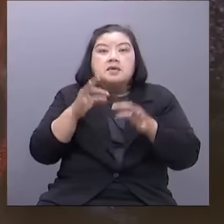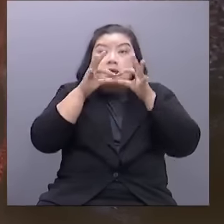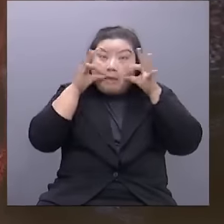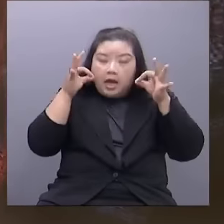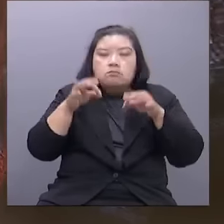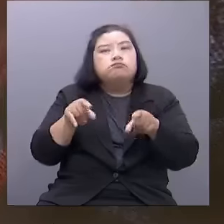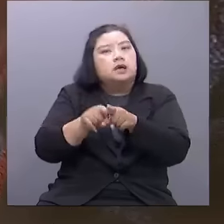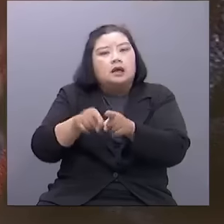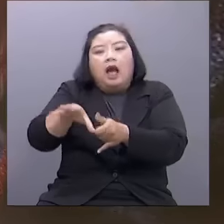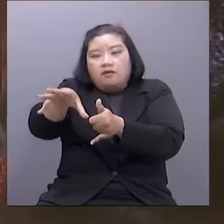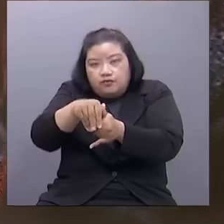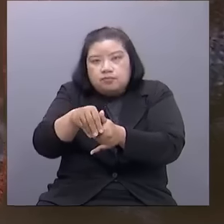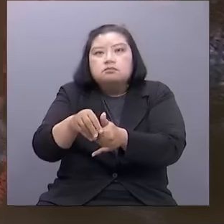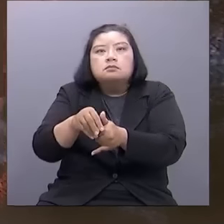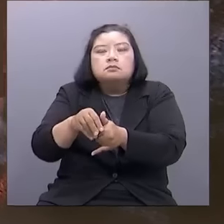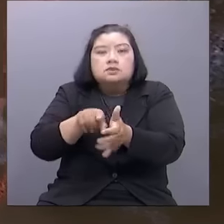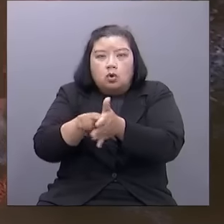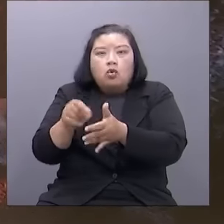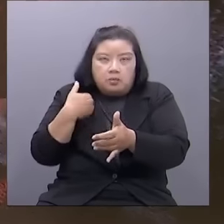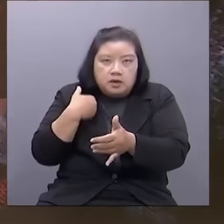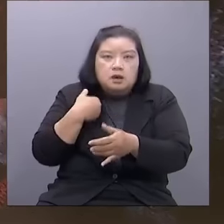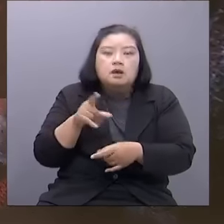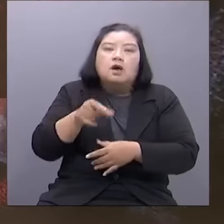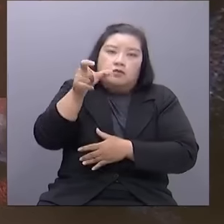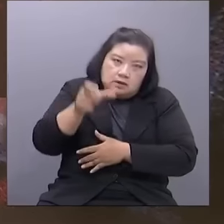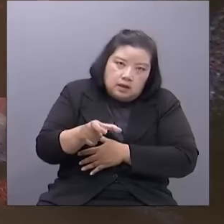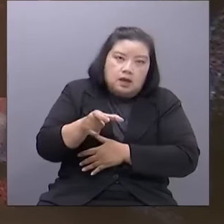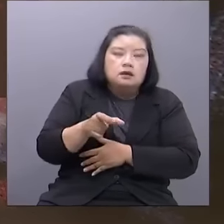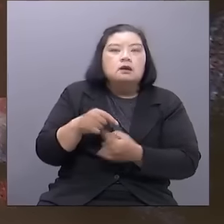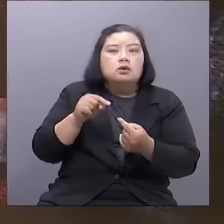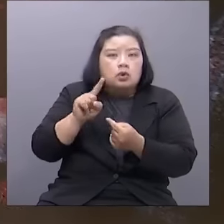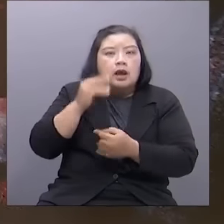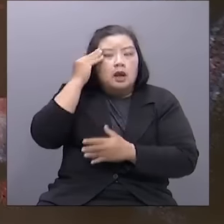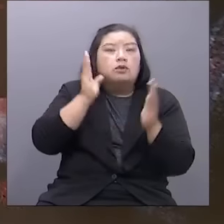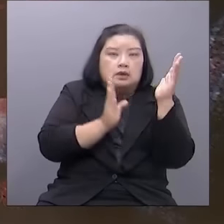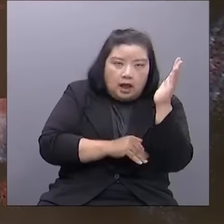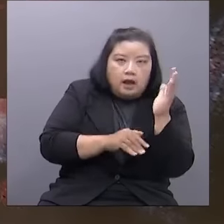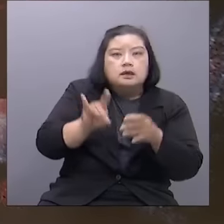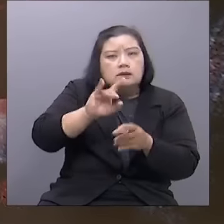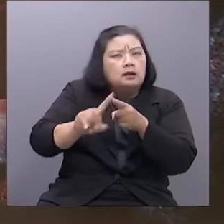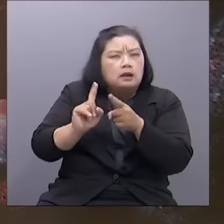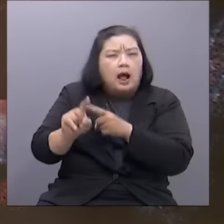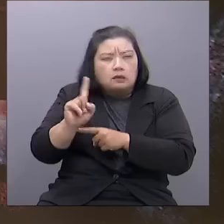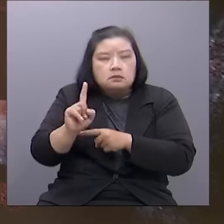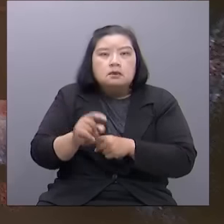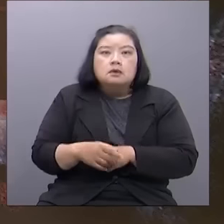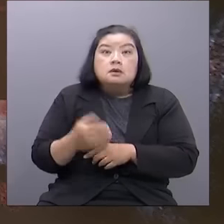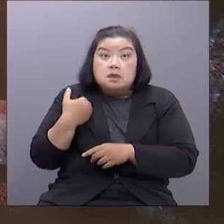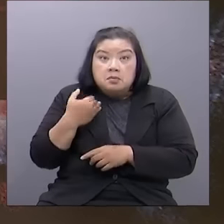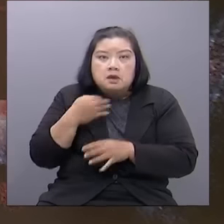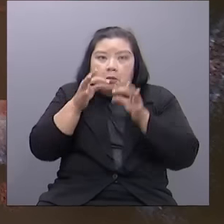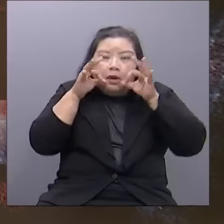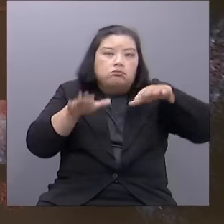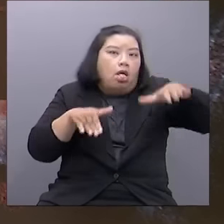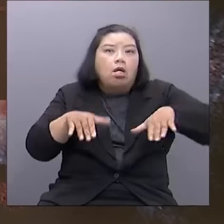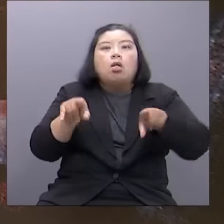งในสหรัฐฝรั่งเศสและเกาหลีใต้นอกจากนี้ยังมีสุนัขนะคะมิงแล้วก็สัตว์เลี้ยงลูกด้วยนมในทะเลเช่นสิงโตทะเลก็ติดเ